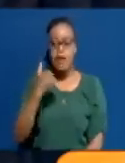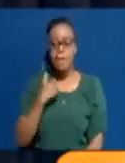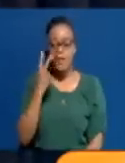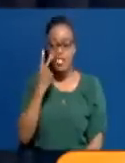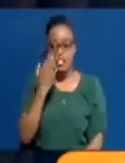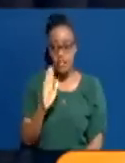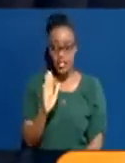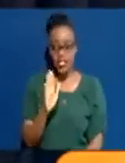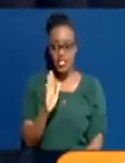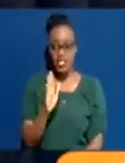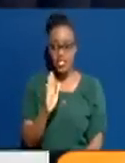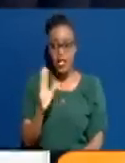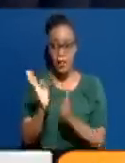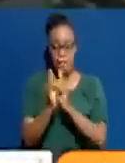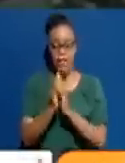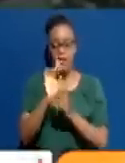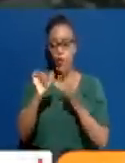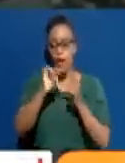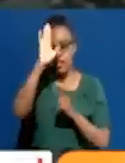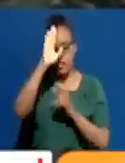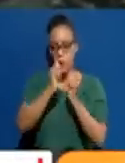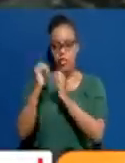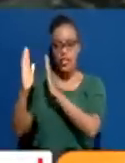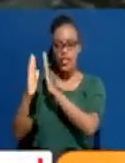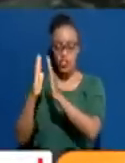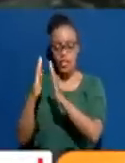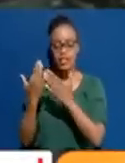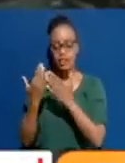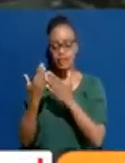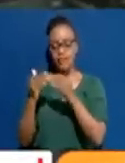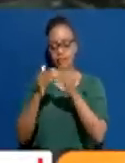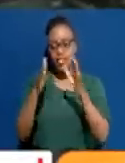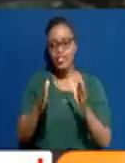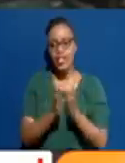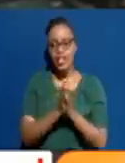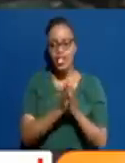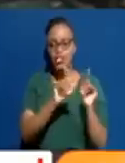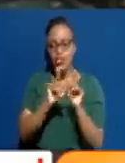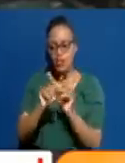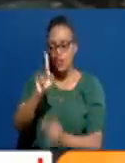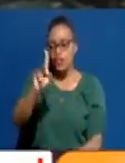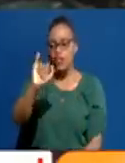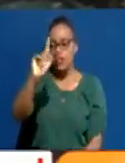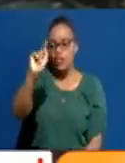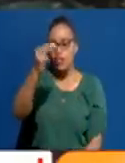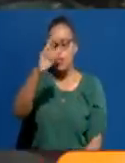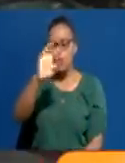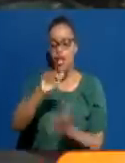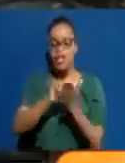seeing because I had a meeting on Sunday with our security chiefs and Professor Kindiki, we had sent